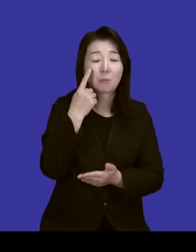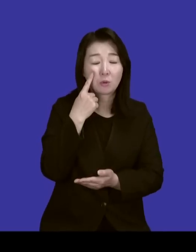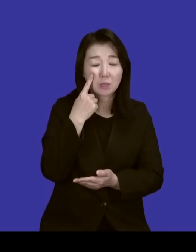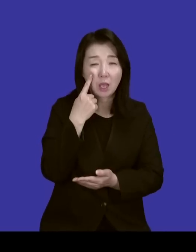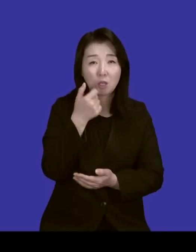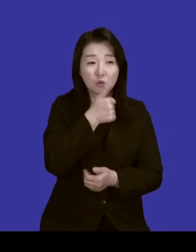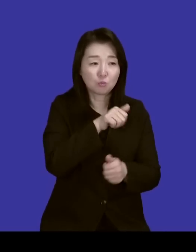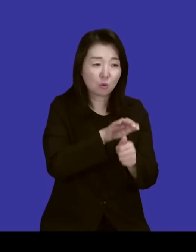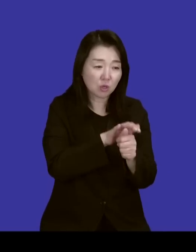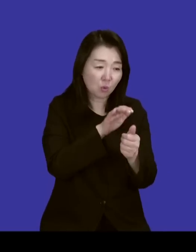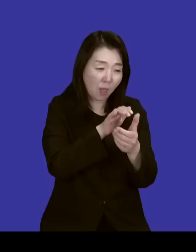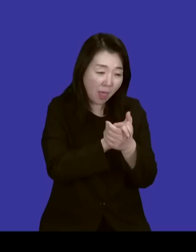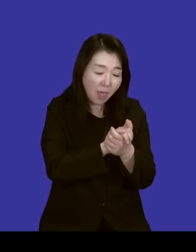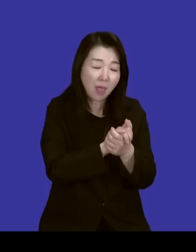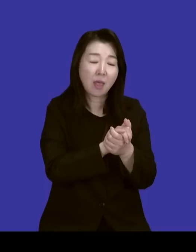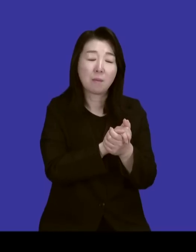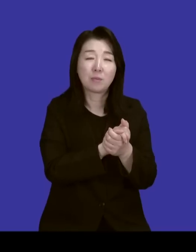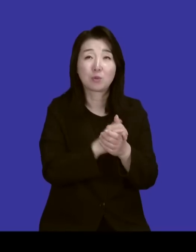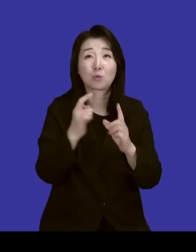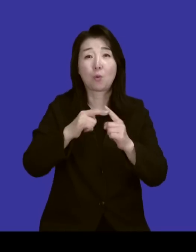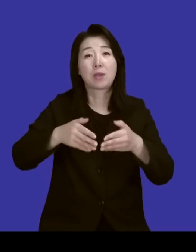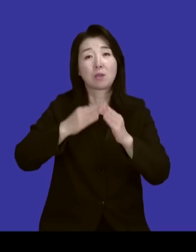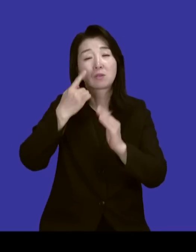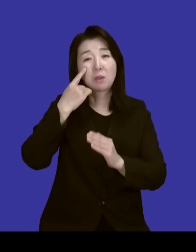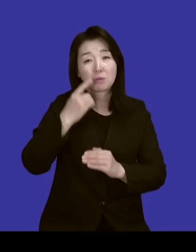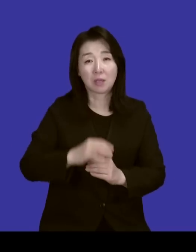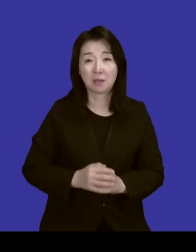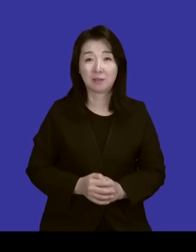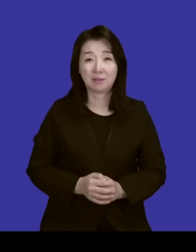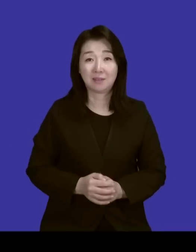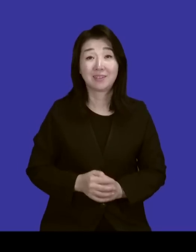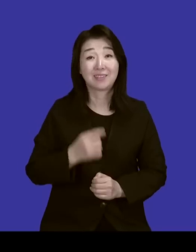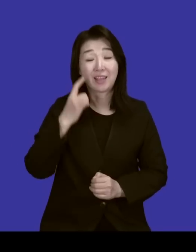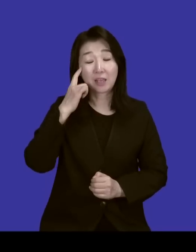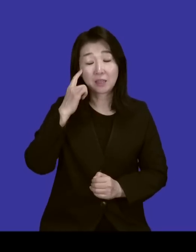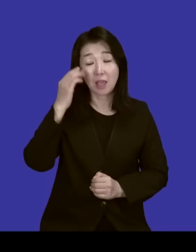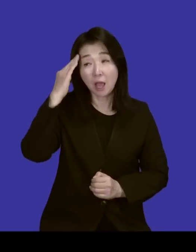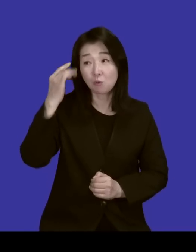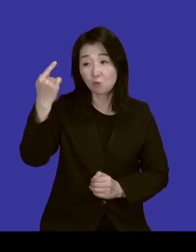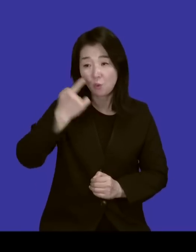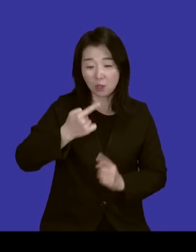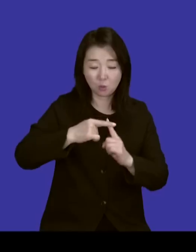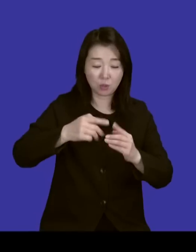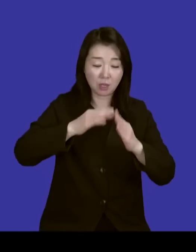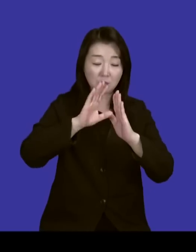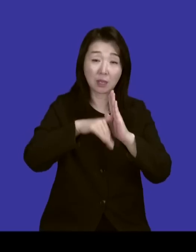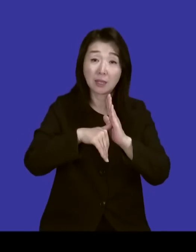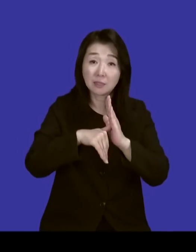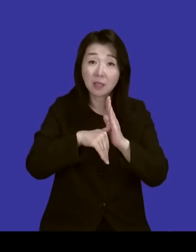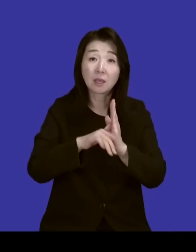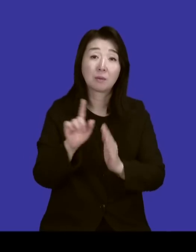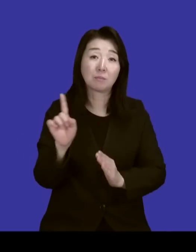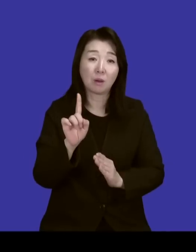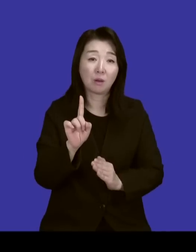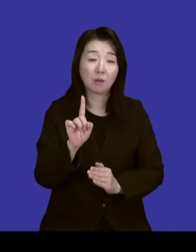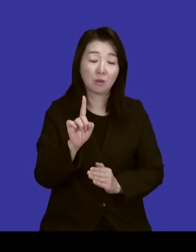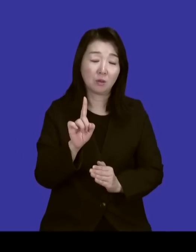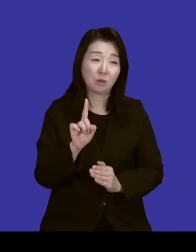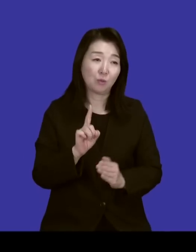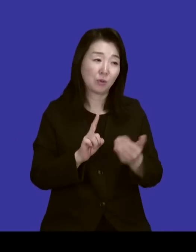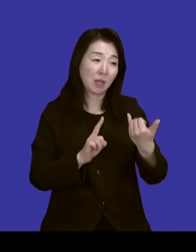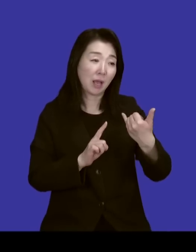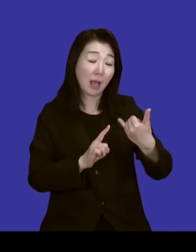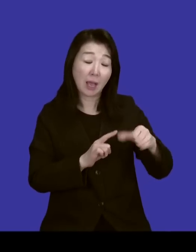개척하자. 예. 그래서 막 한국에 나와서 개척을 하는데 그때 또 무슨 일이 일어나느냐면 예. 제 아이들이